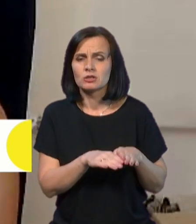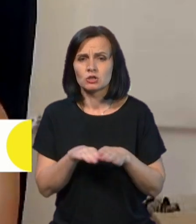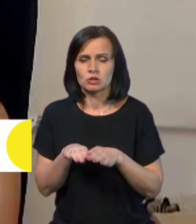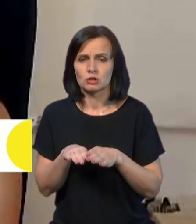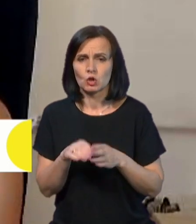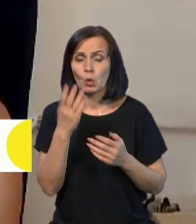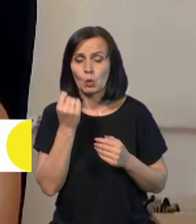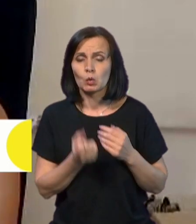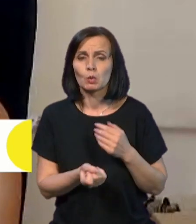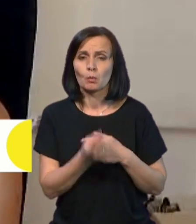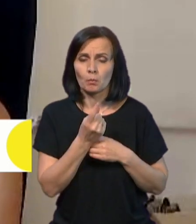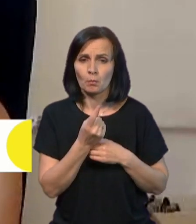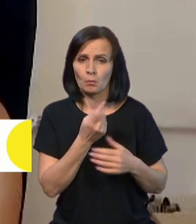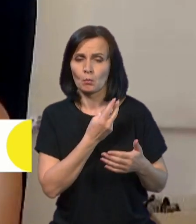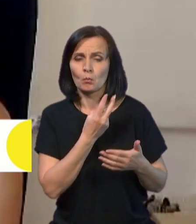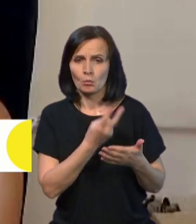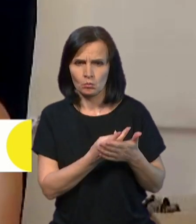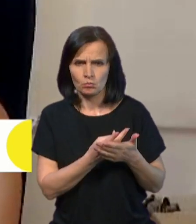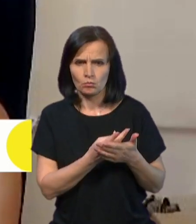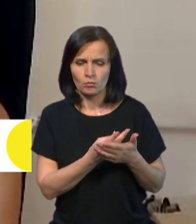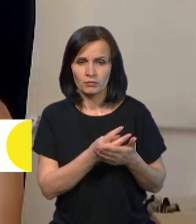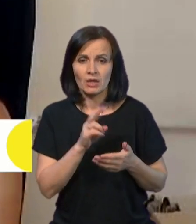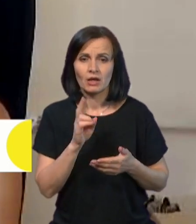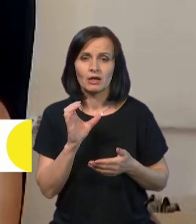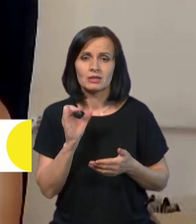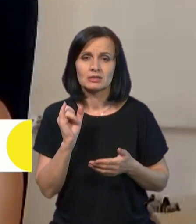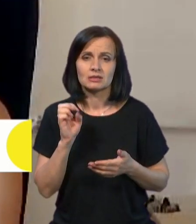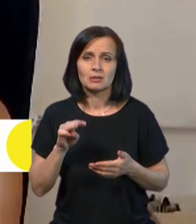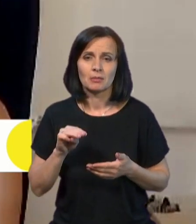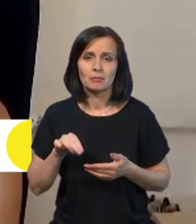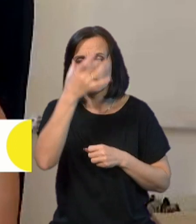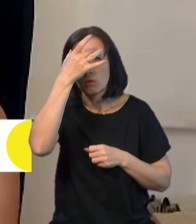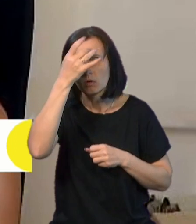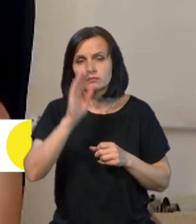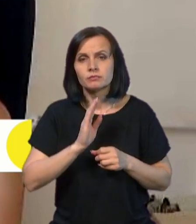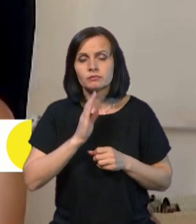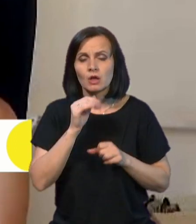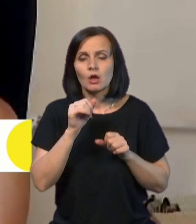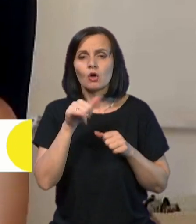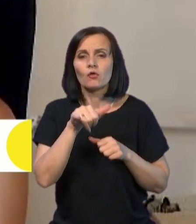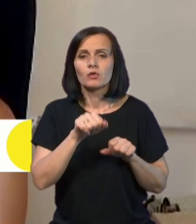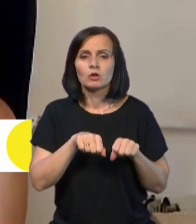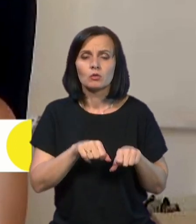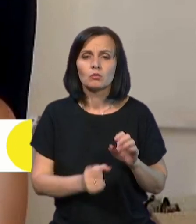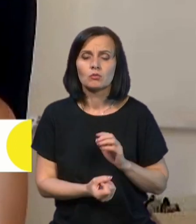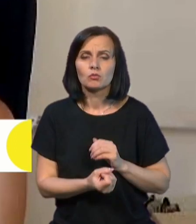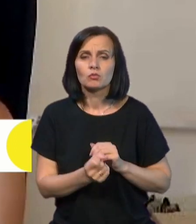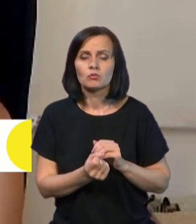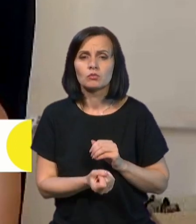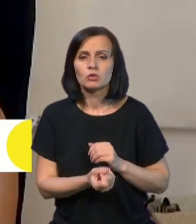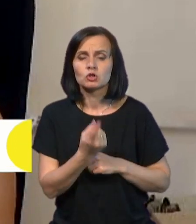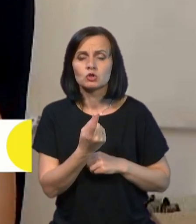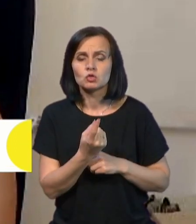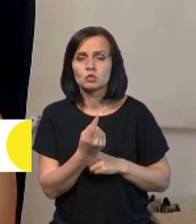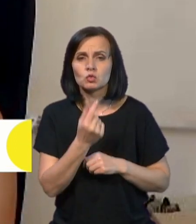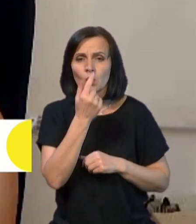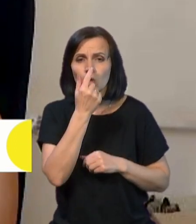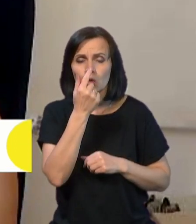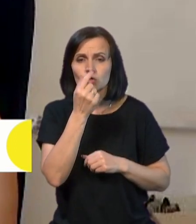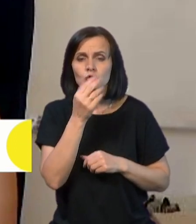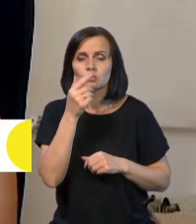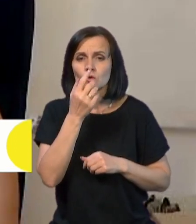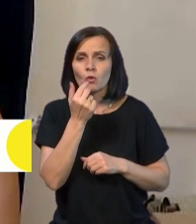в межах Всеукраїнського тижня громадського здоров'я. З нами на зв'язку завідувачка відділу профілактики неінфекційних захворювань Центру громадського здоров'я